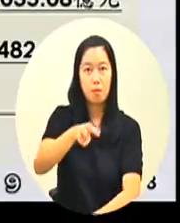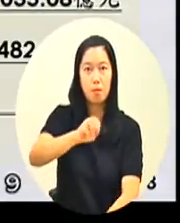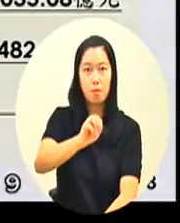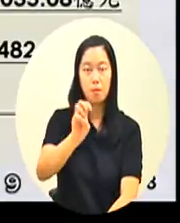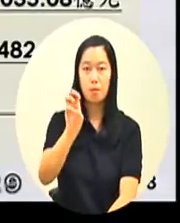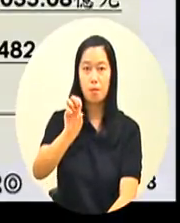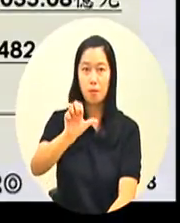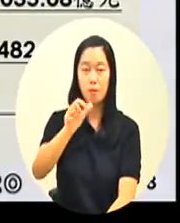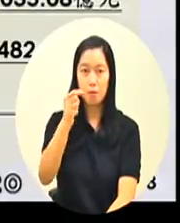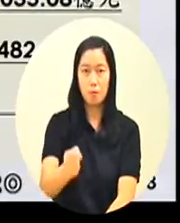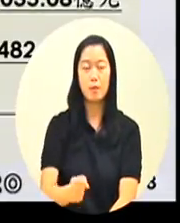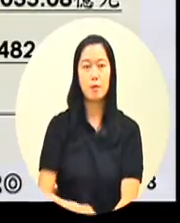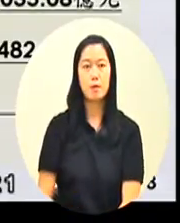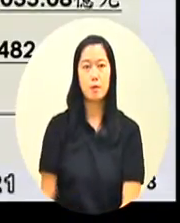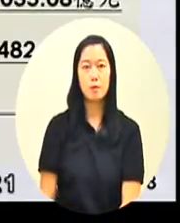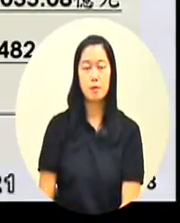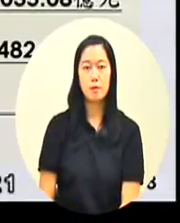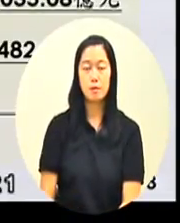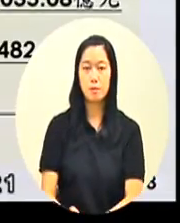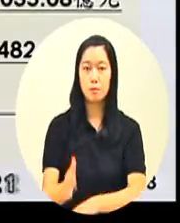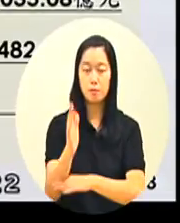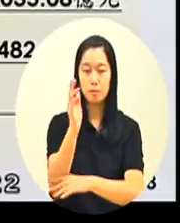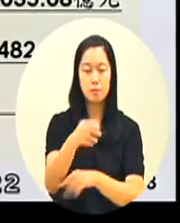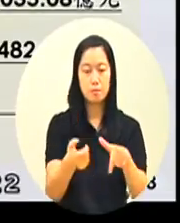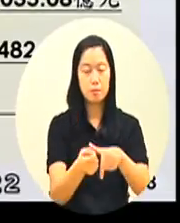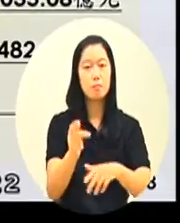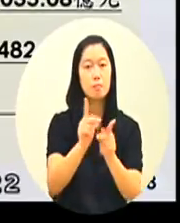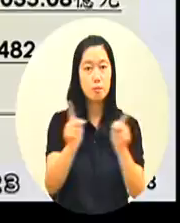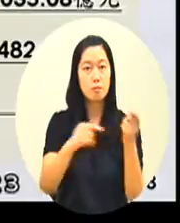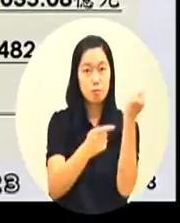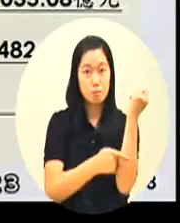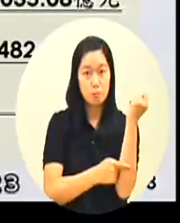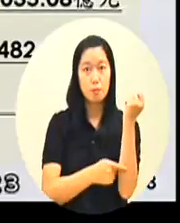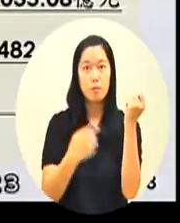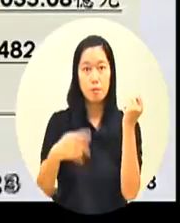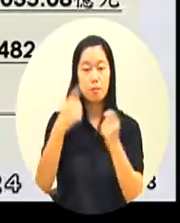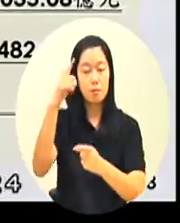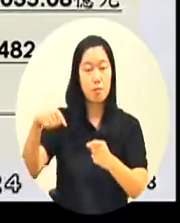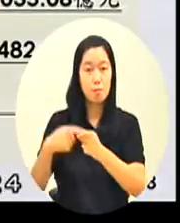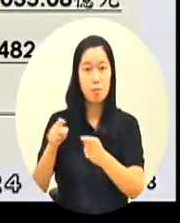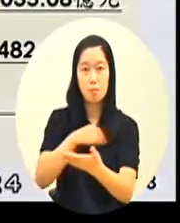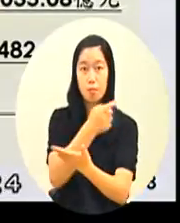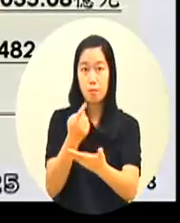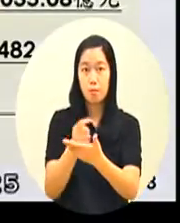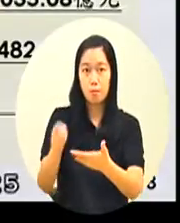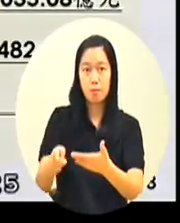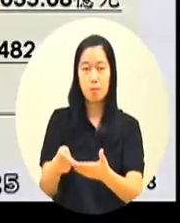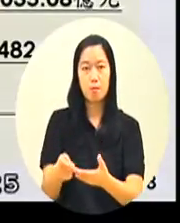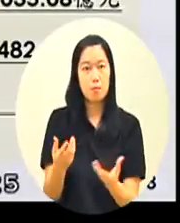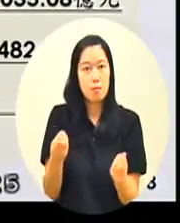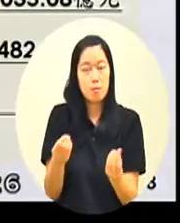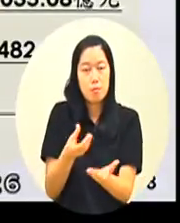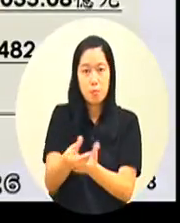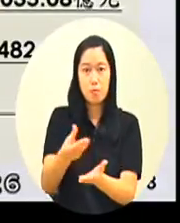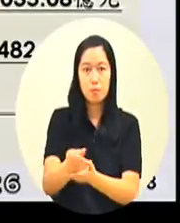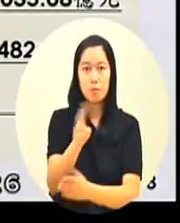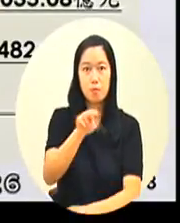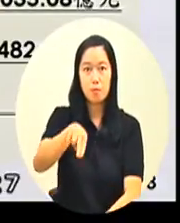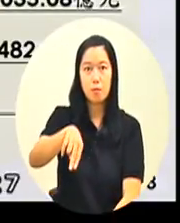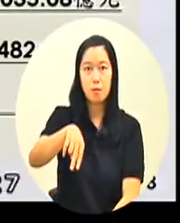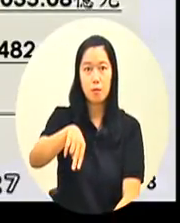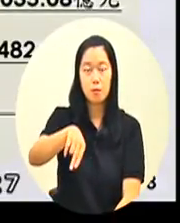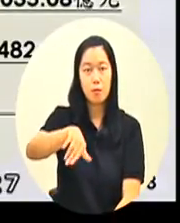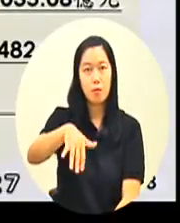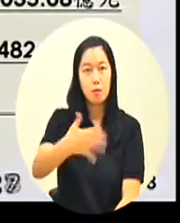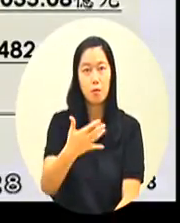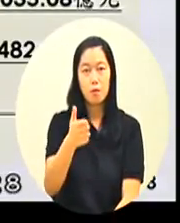3035.08亿，这是公债法给我们的规定是这样。那以我们明年度整个未偿余额是2552亿，所